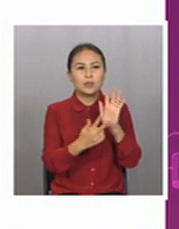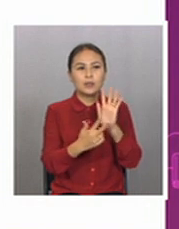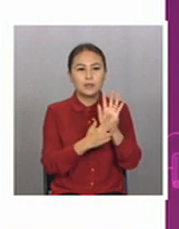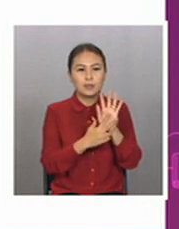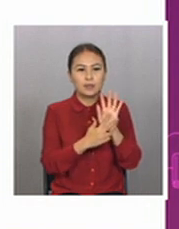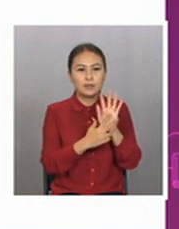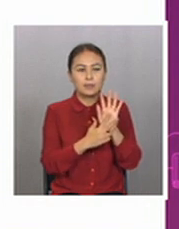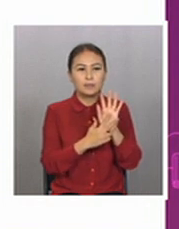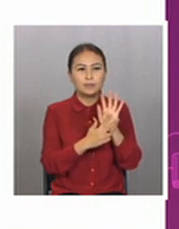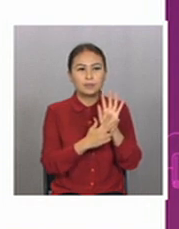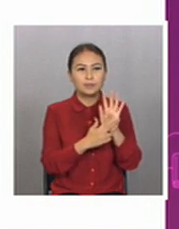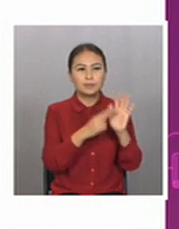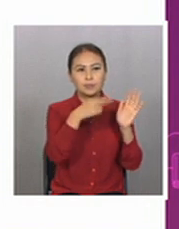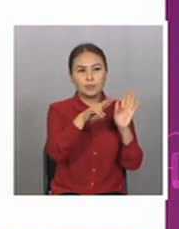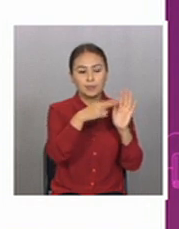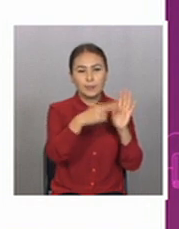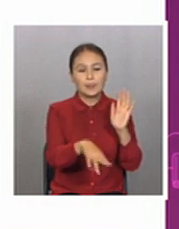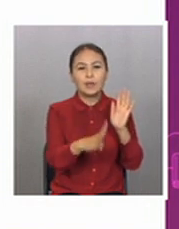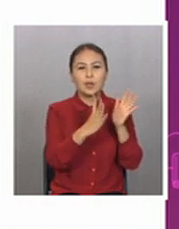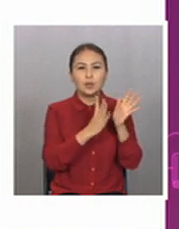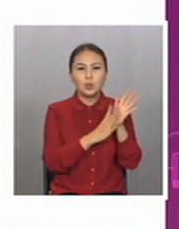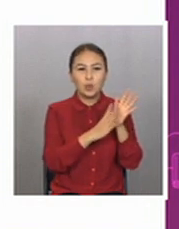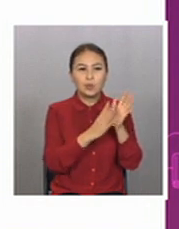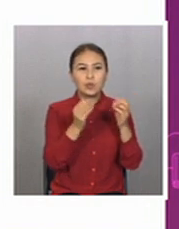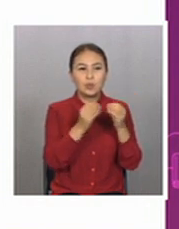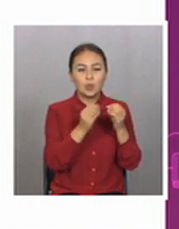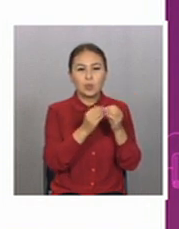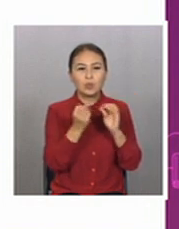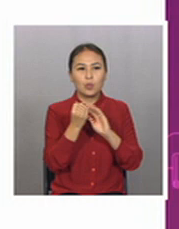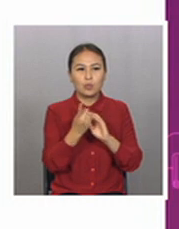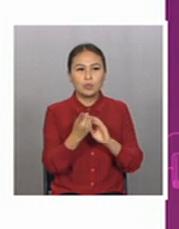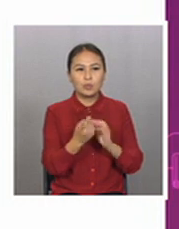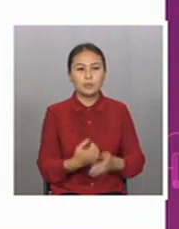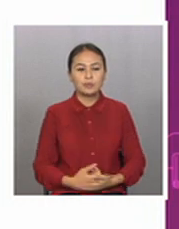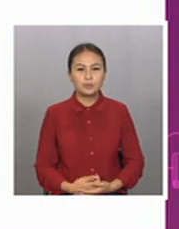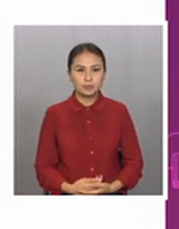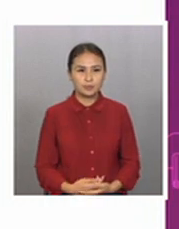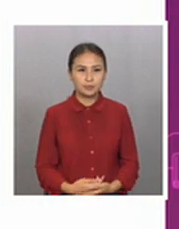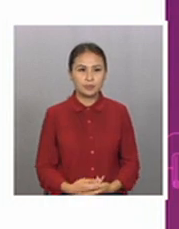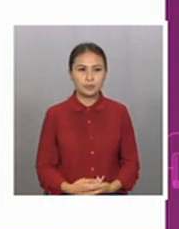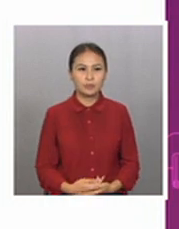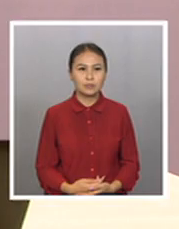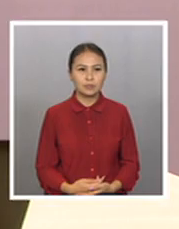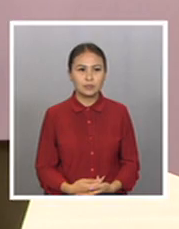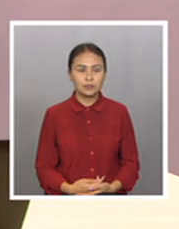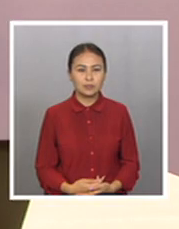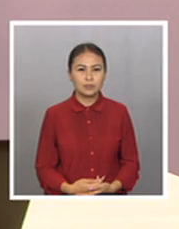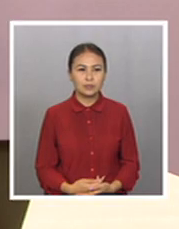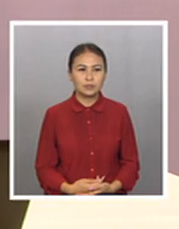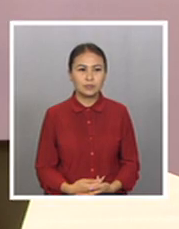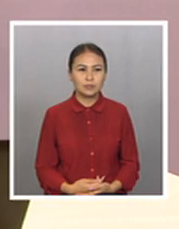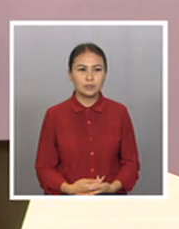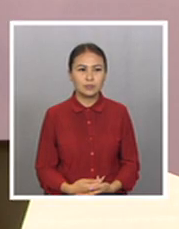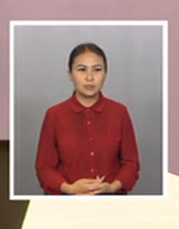7, 8. Д жиынның элементтері 9, 10 және 11.